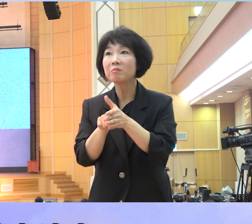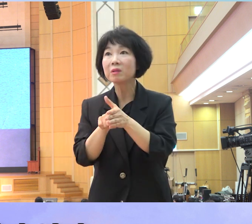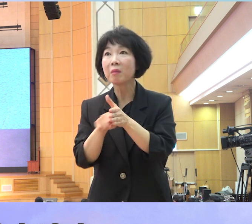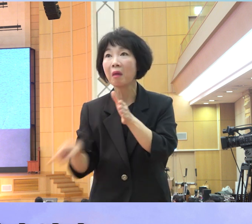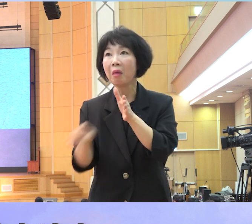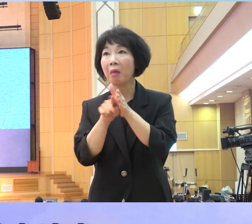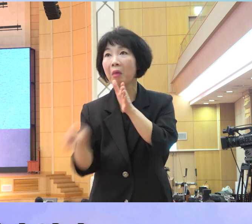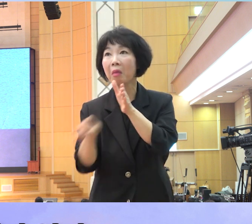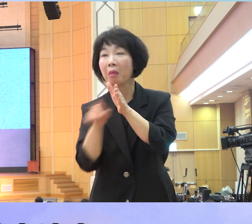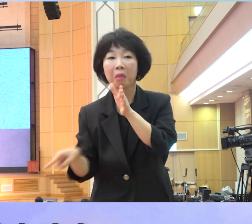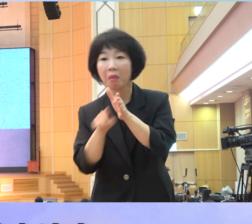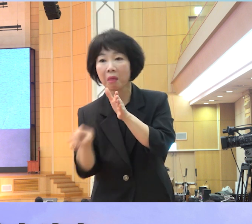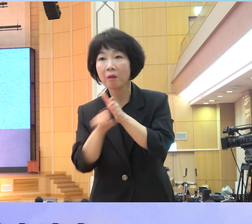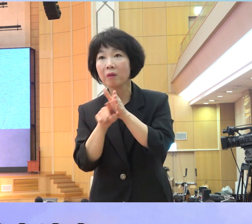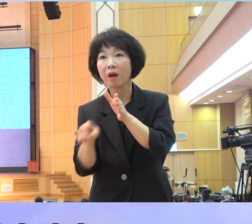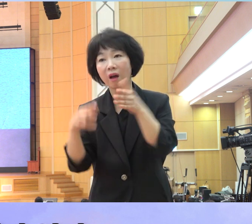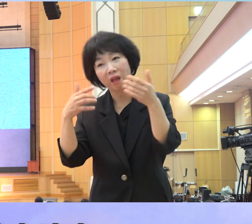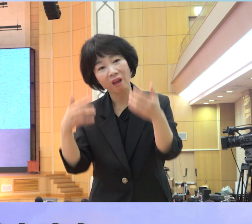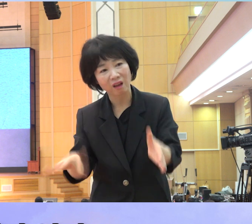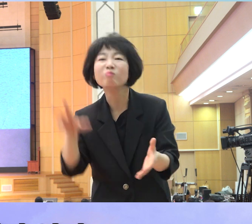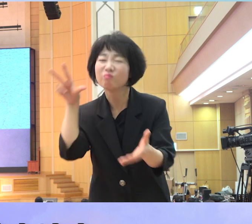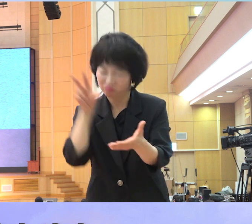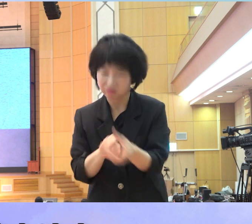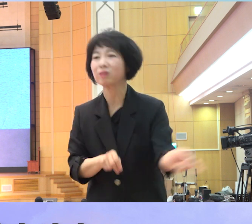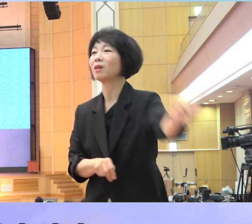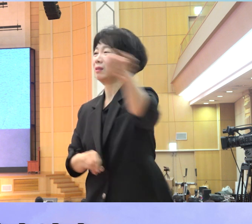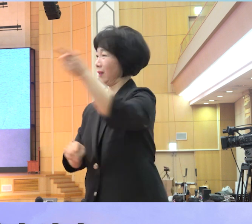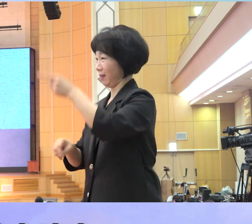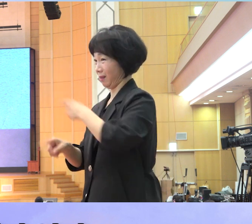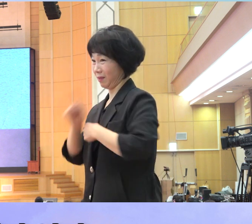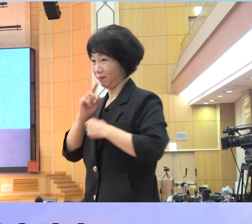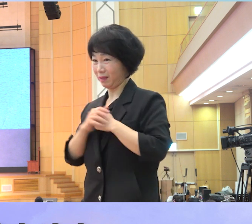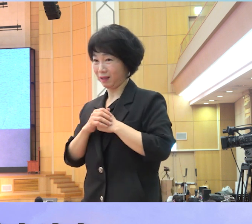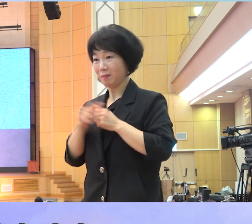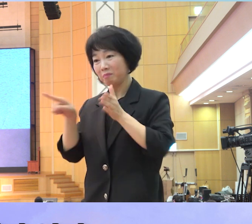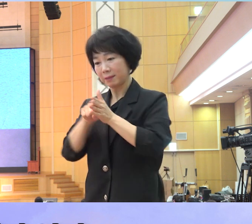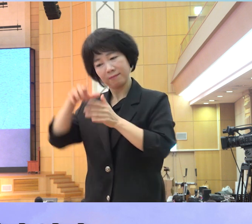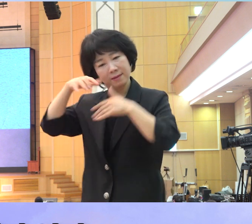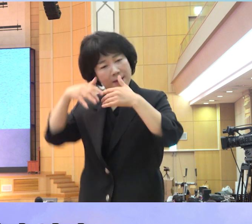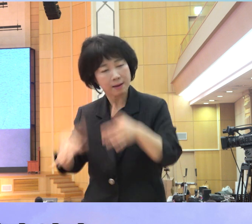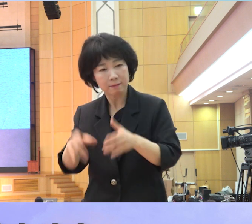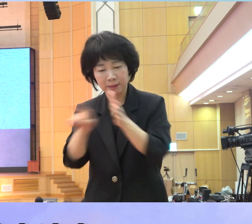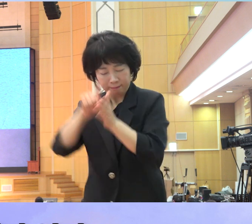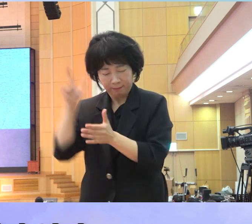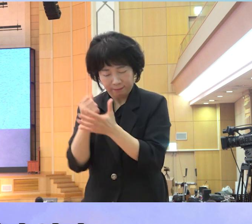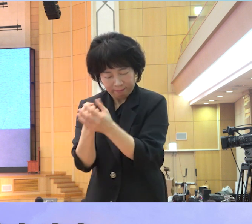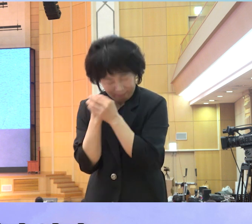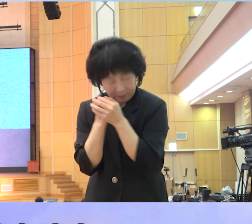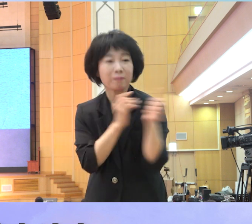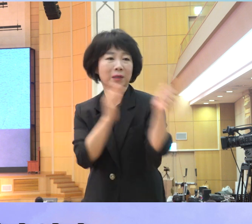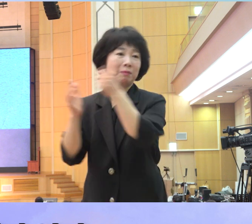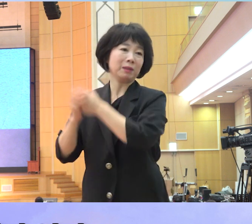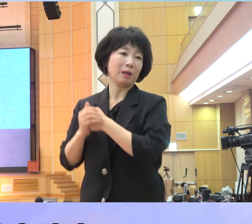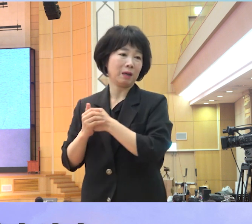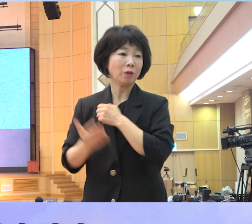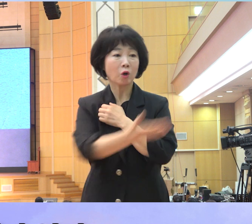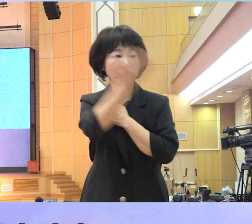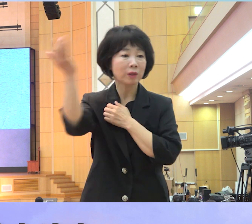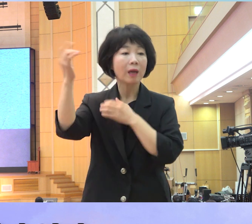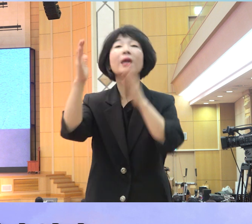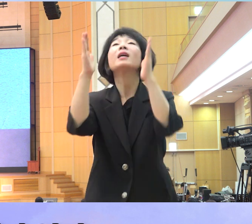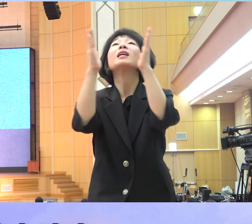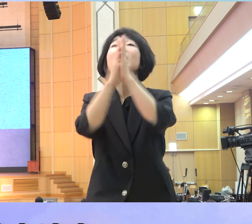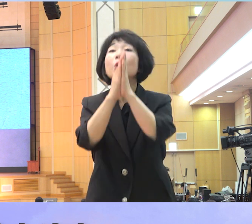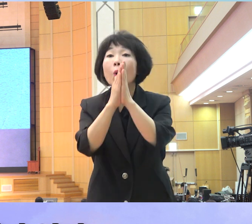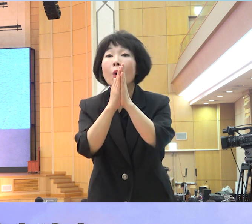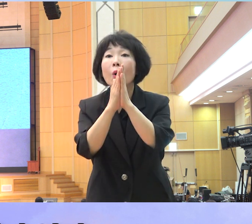것뿐이에요. 당장 안 이루어지니까. 그런데 에베소서 3장 20절에도 뭐라고 그랬습니까? 구하거나 생각하는 것에, 모든